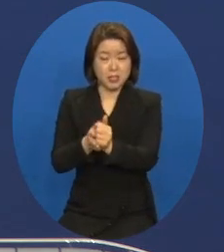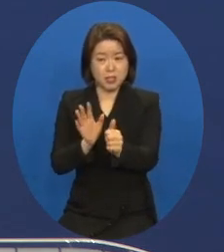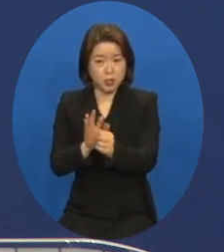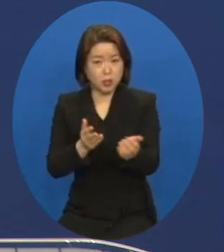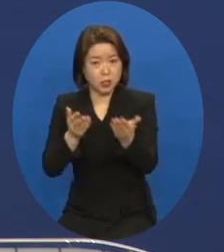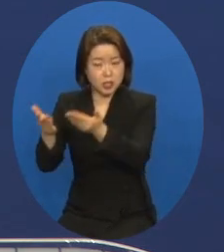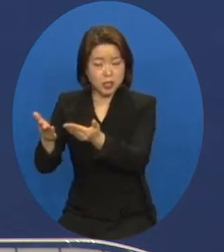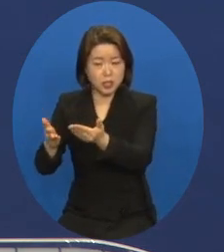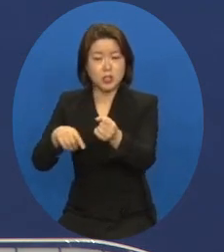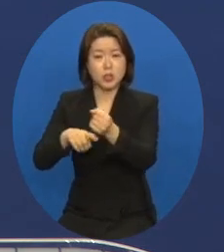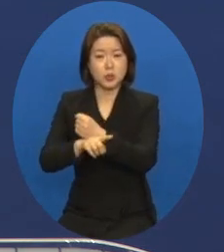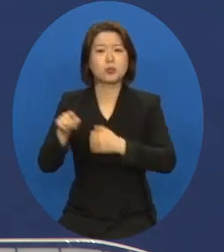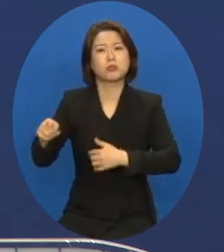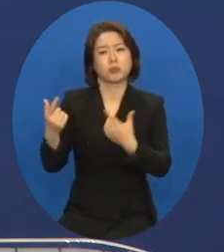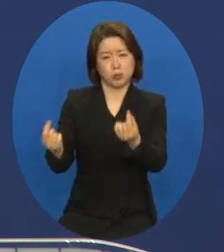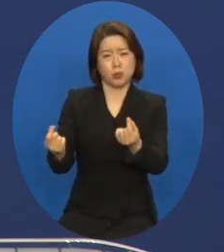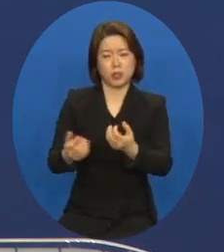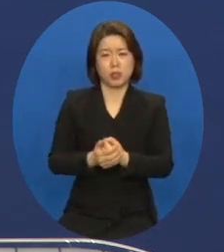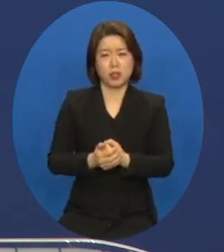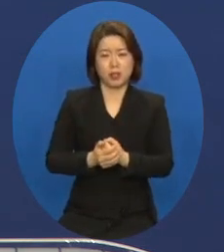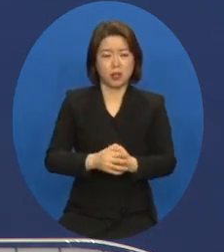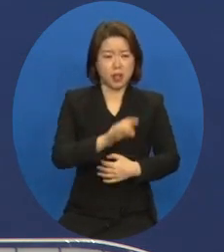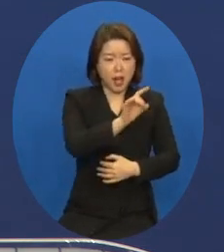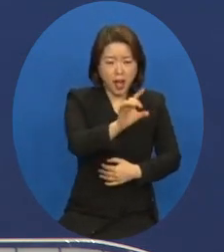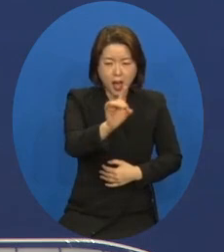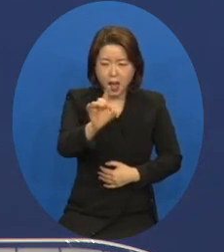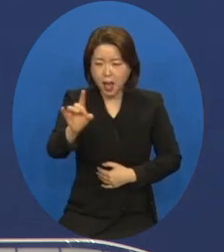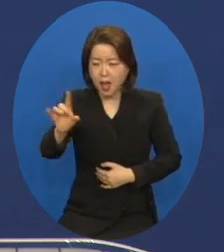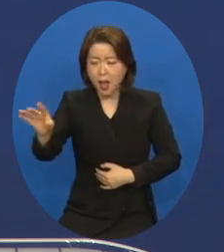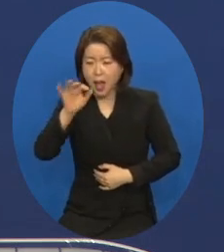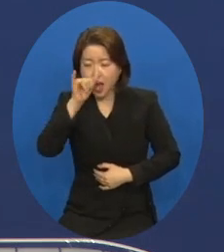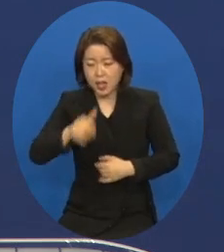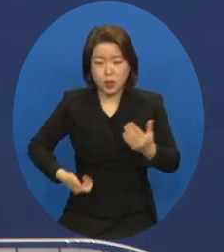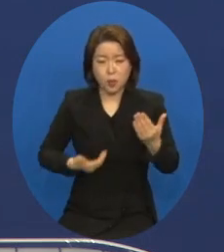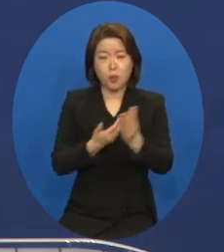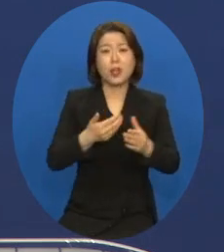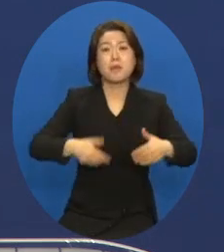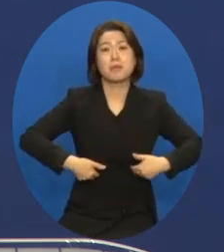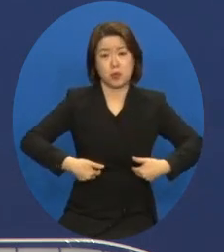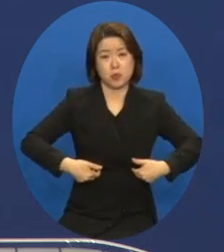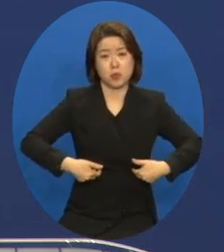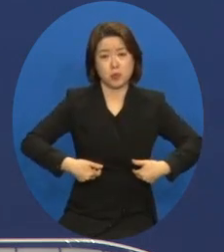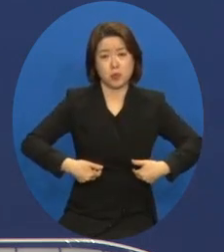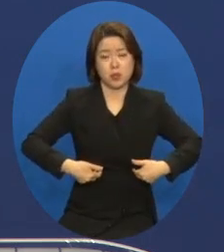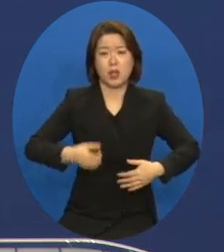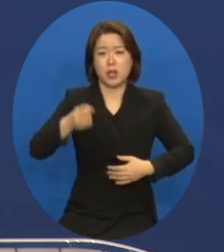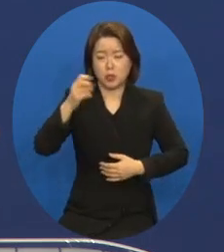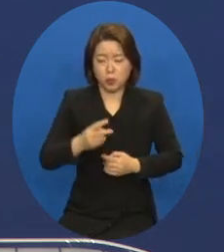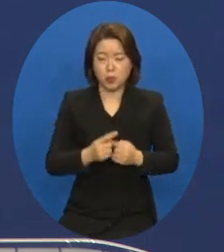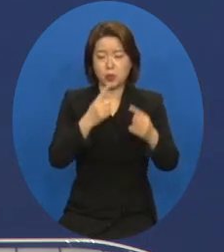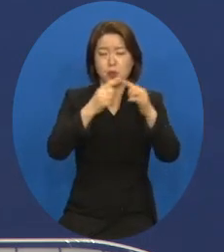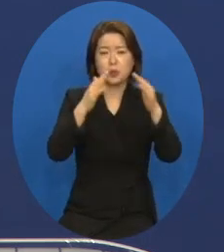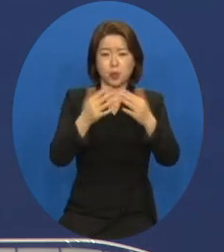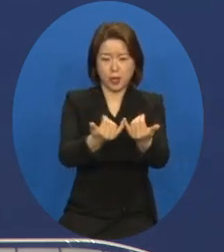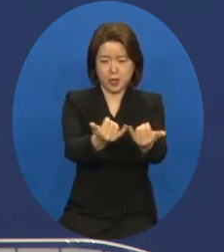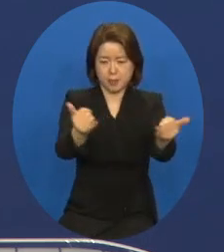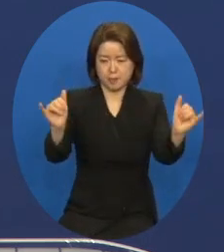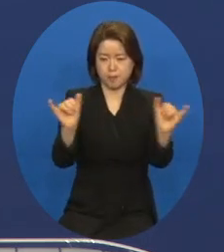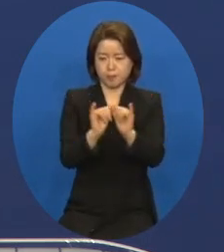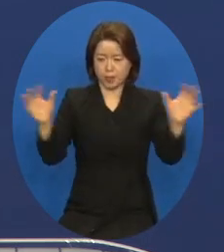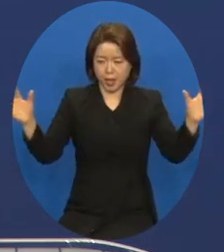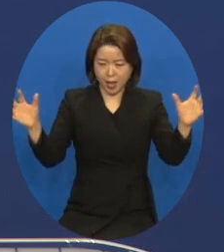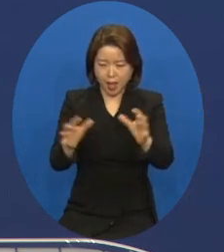지금 우리에게 필요한 것은 한사람 한사람에게 있는 회계 도 필요하지만 교회 공동체 전체가